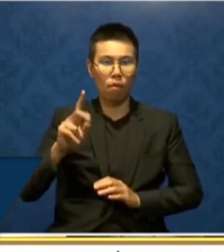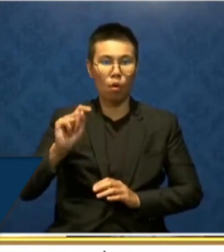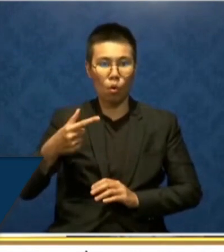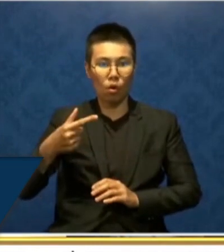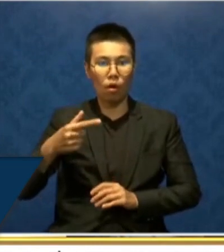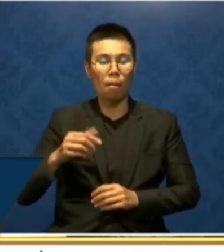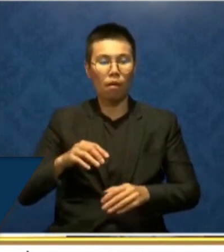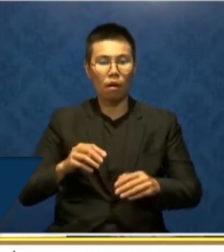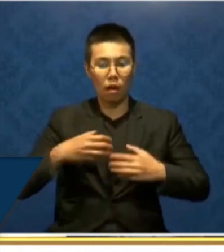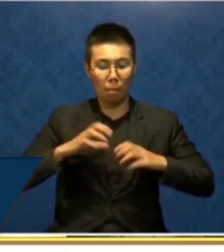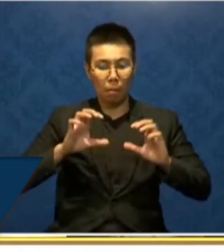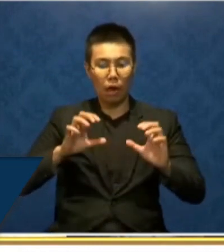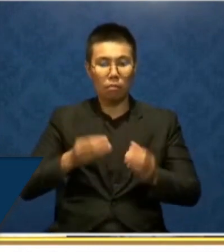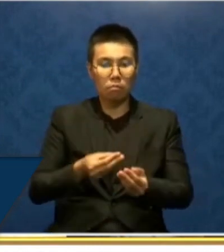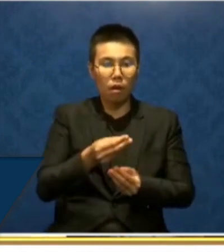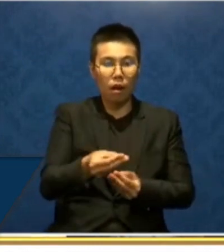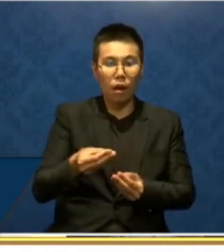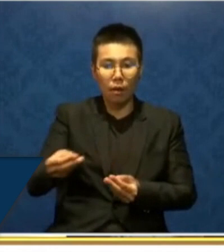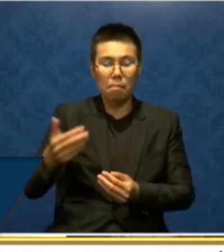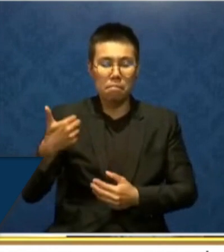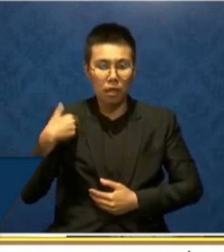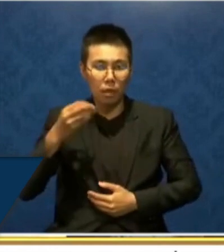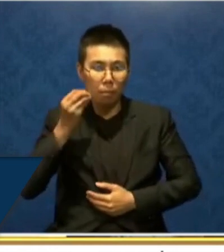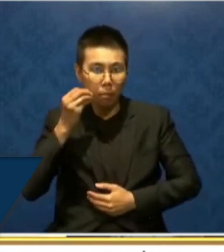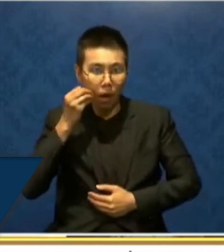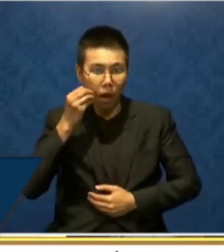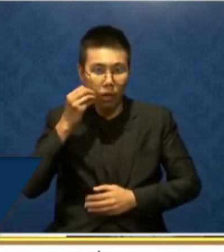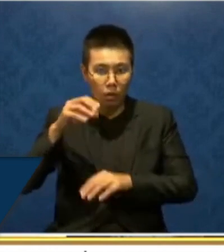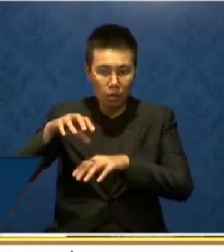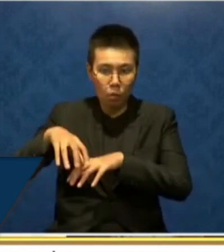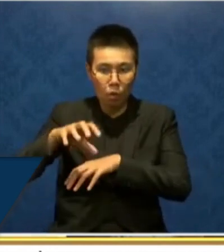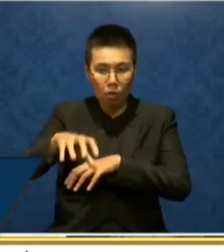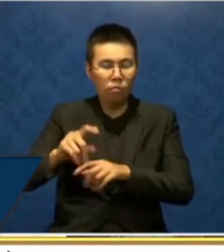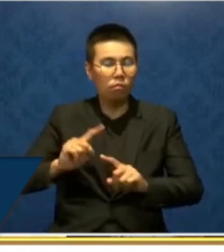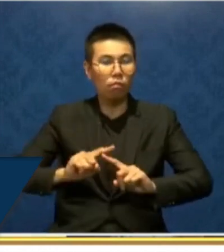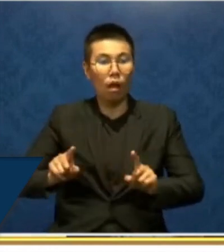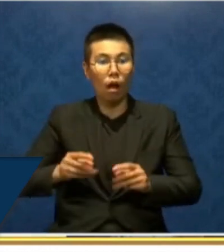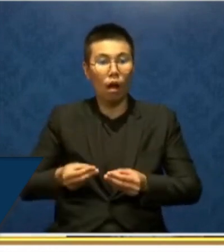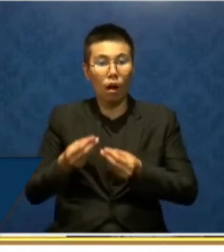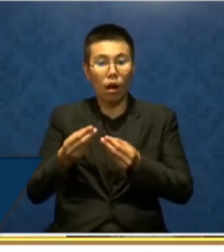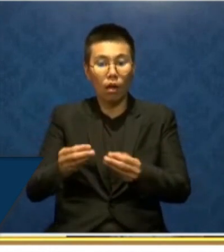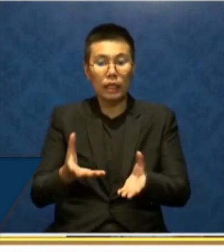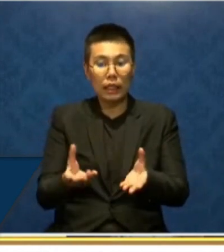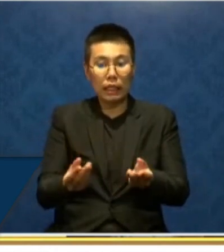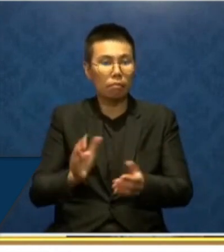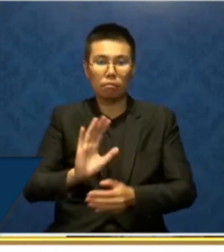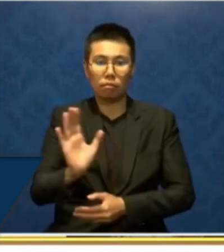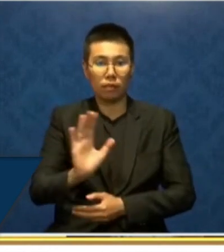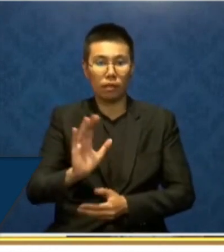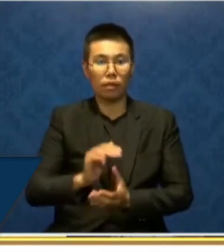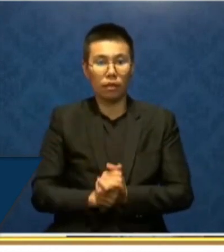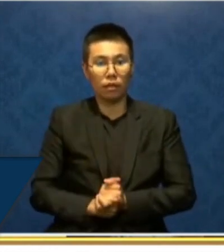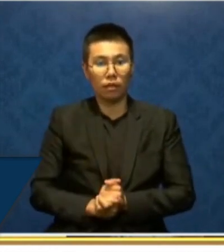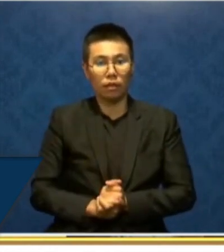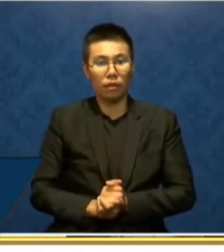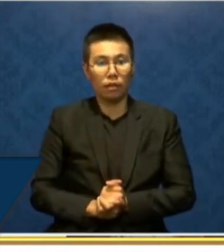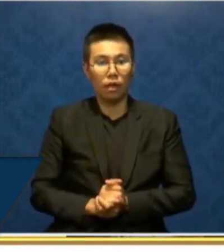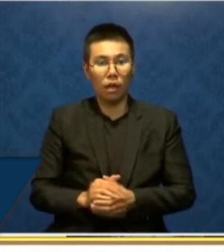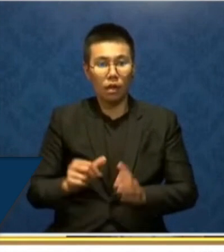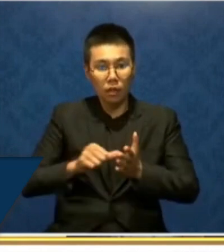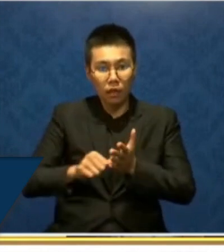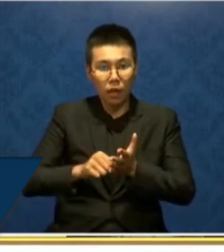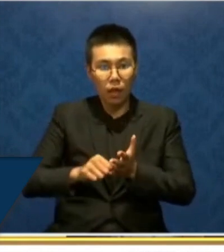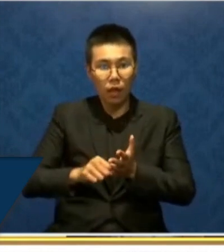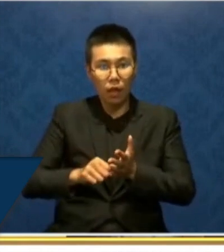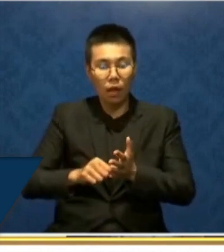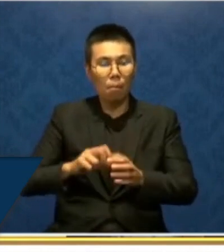จัดสรรโครงการให้ทุกท่านเนี่ยได้มีที่อยู่อาศัยนะครับแต่ไม่ได้เป็นการให้ที่ดินนะครับไม่ได้เป็นการแก้ปัญ